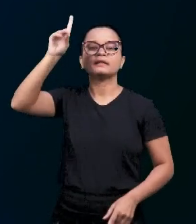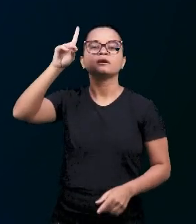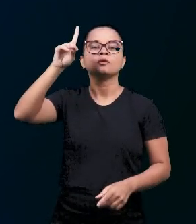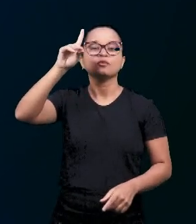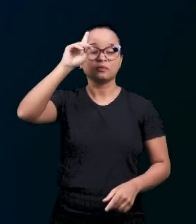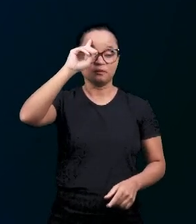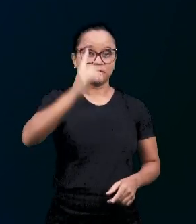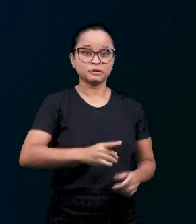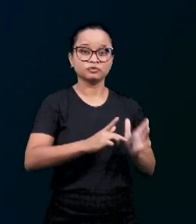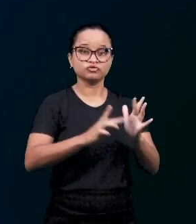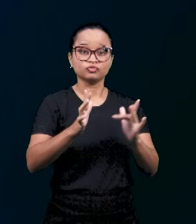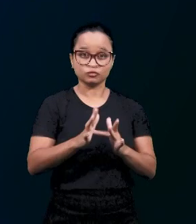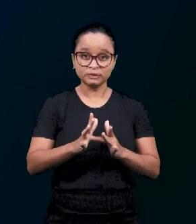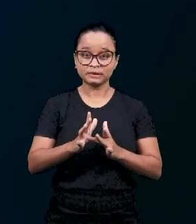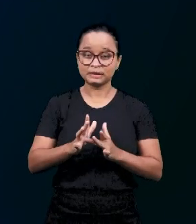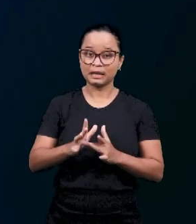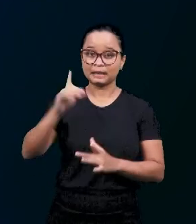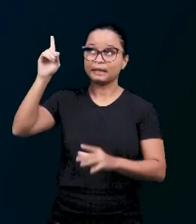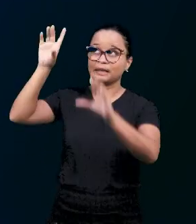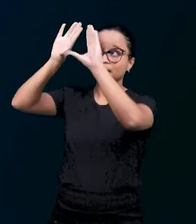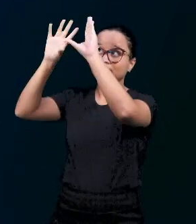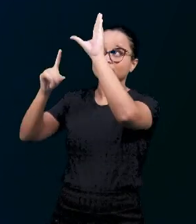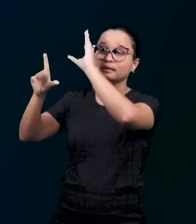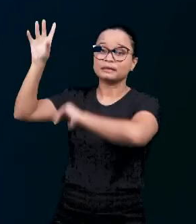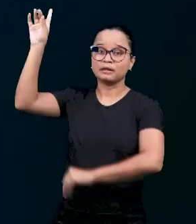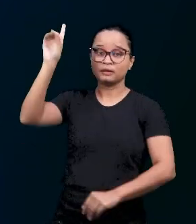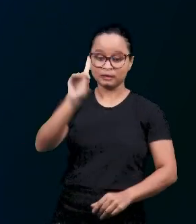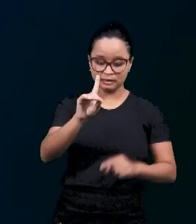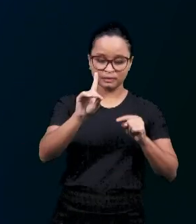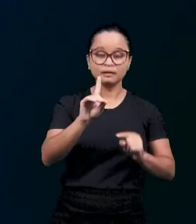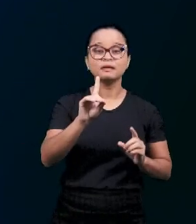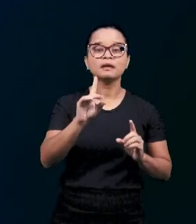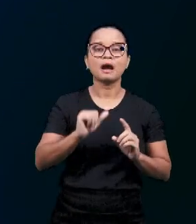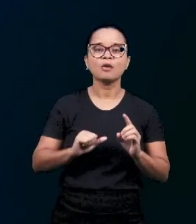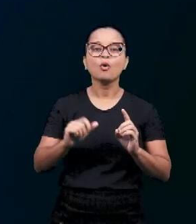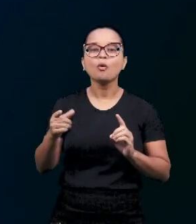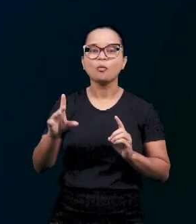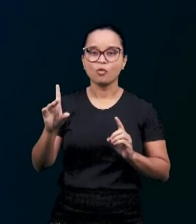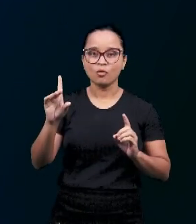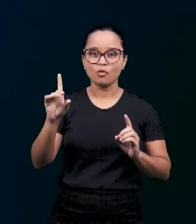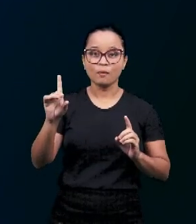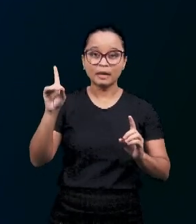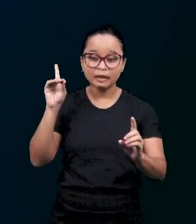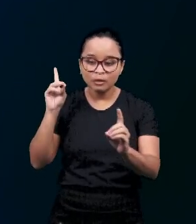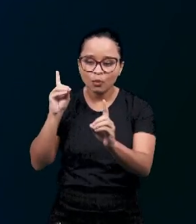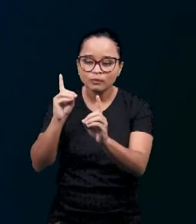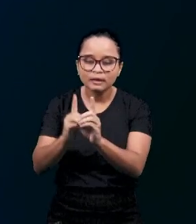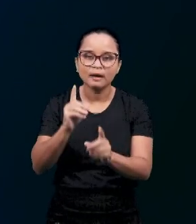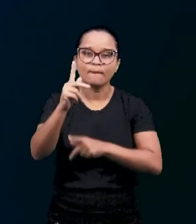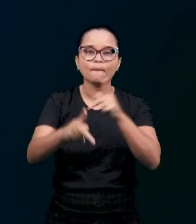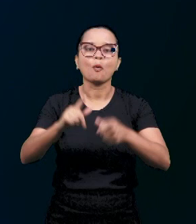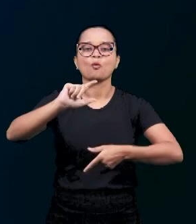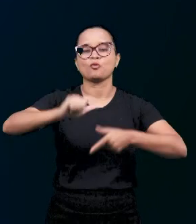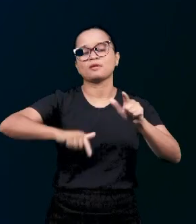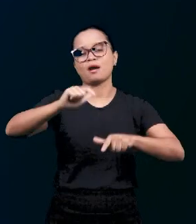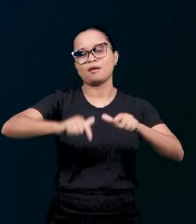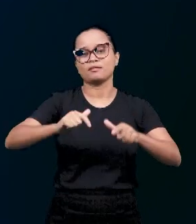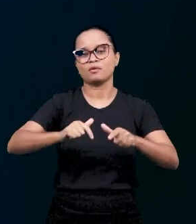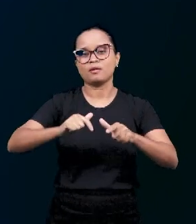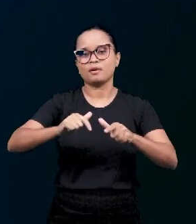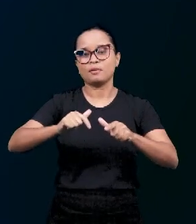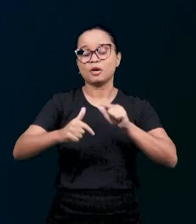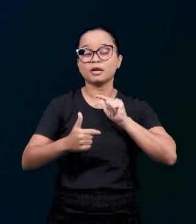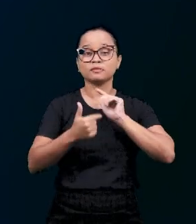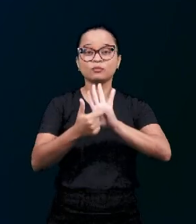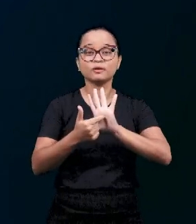qui descend de son habitation qui est l'éternité, pour aller à la rencontre de la vie d'Israël, pour de